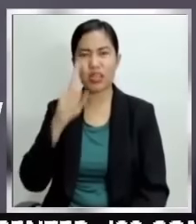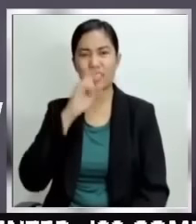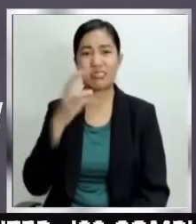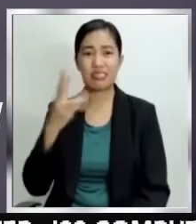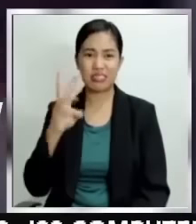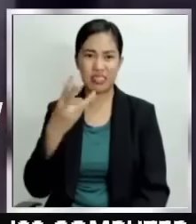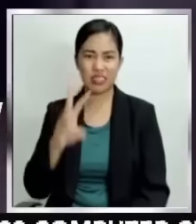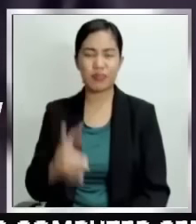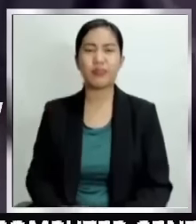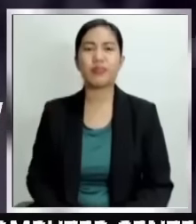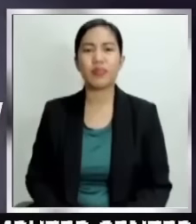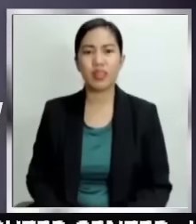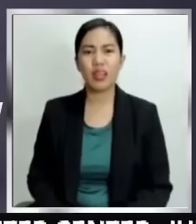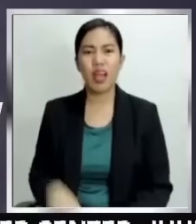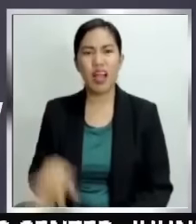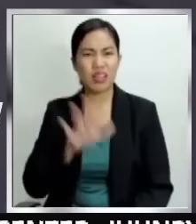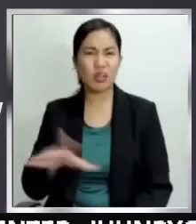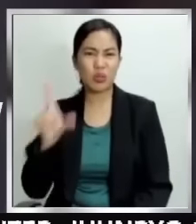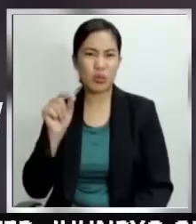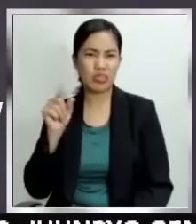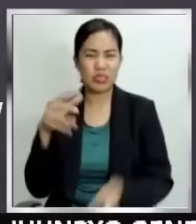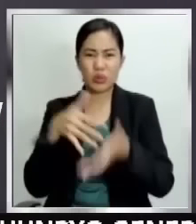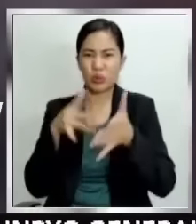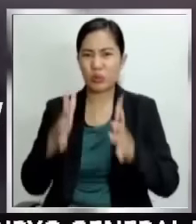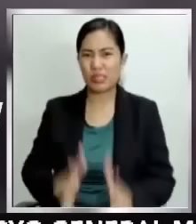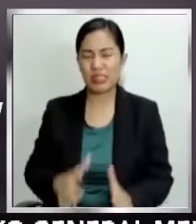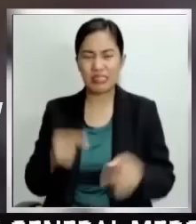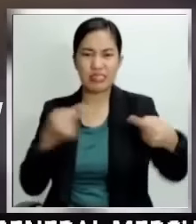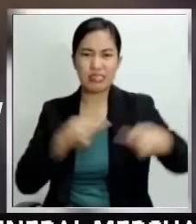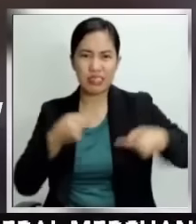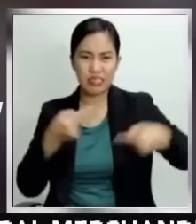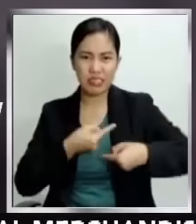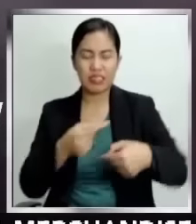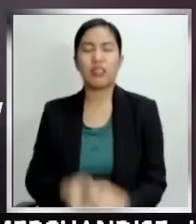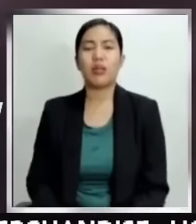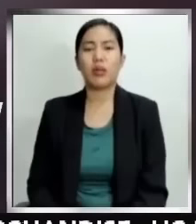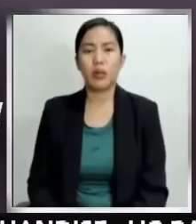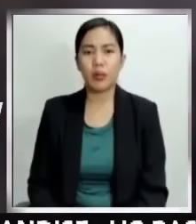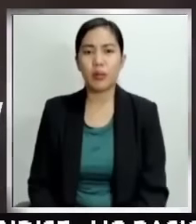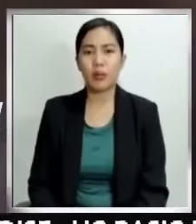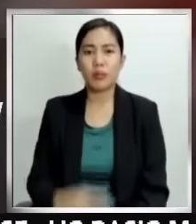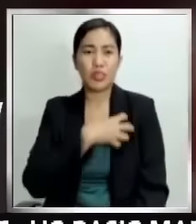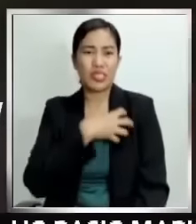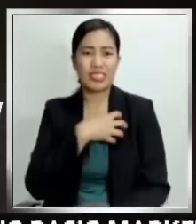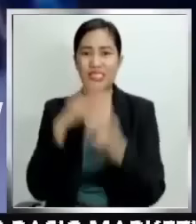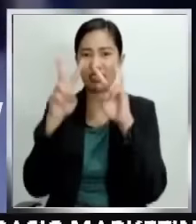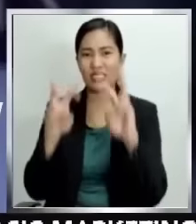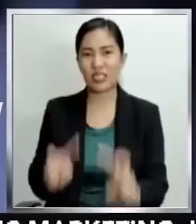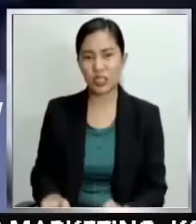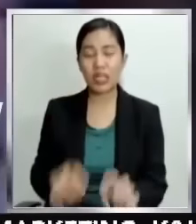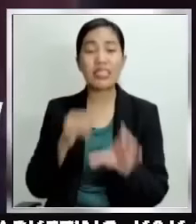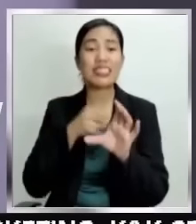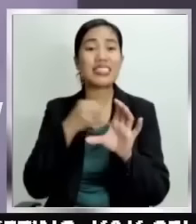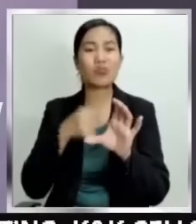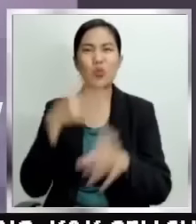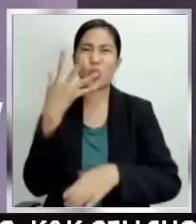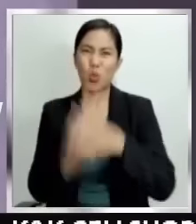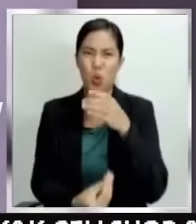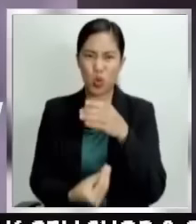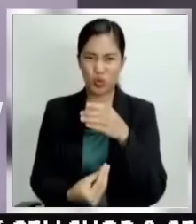nasugatan sa aksidente. Sa investigasyon ng pulisya, nawalan umano ng preno ang jeep na minamaneho ni Larry